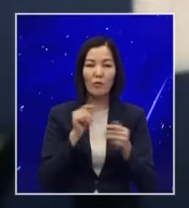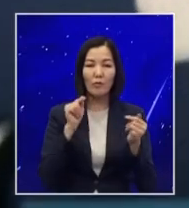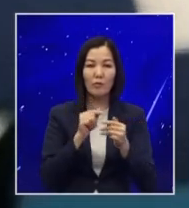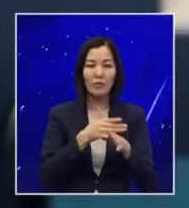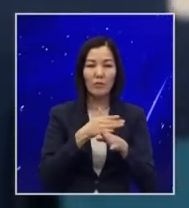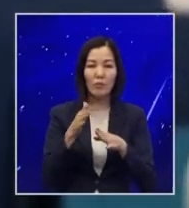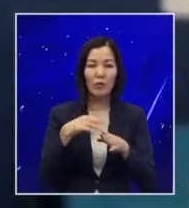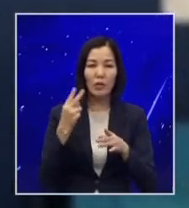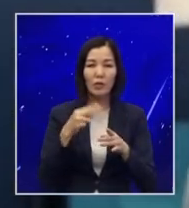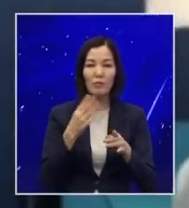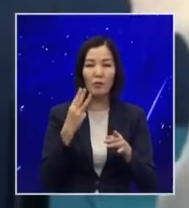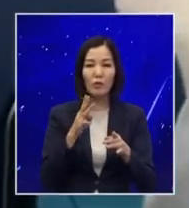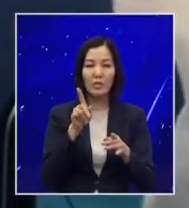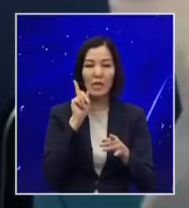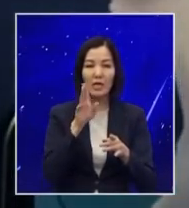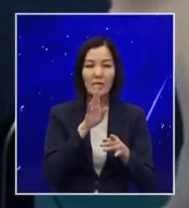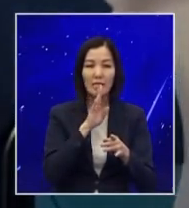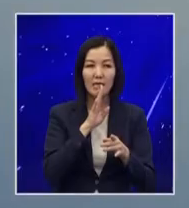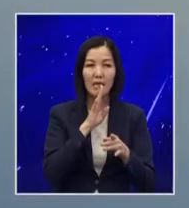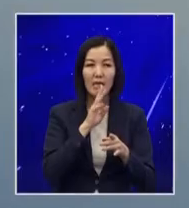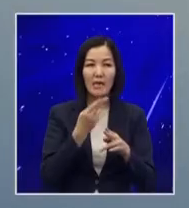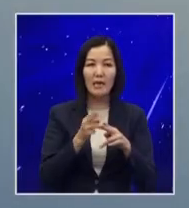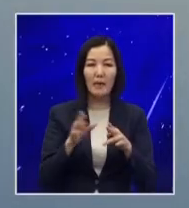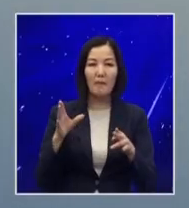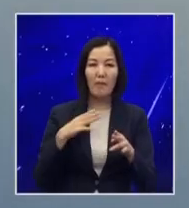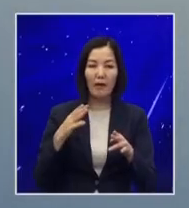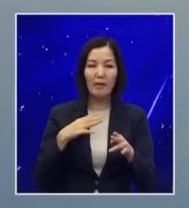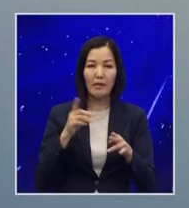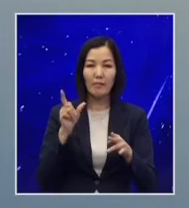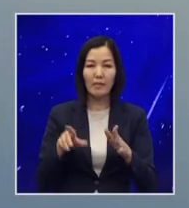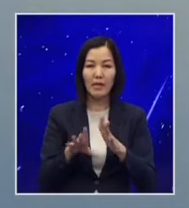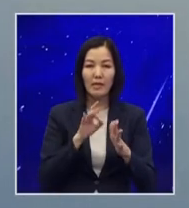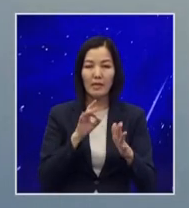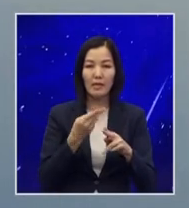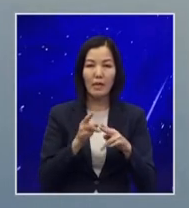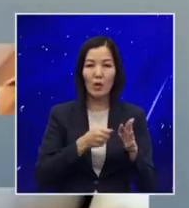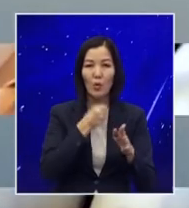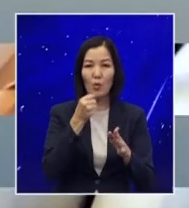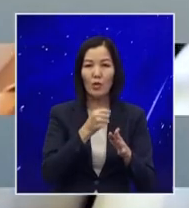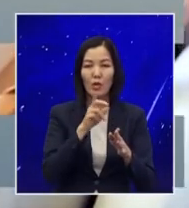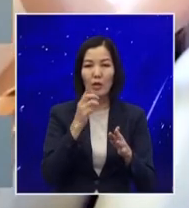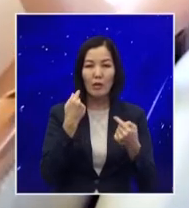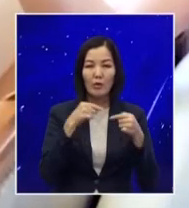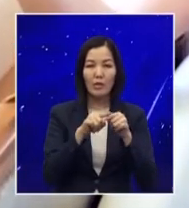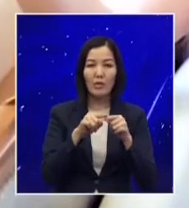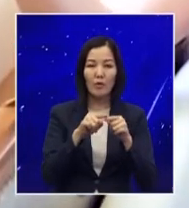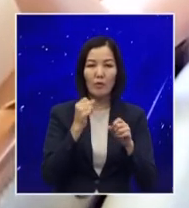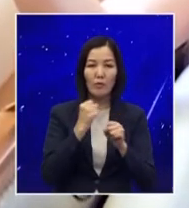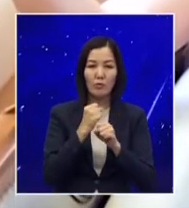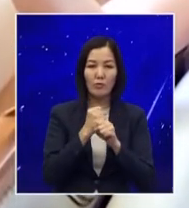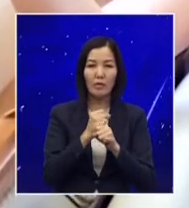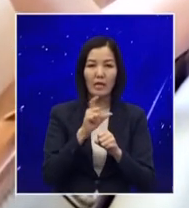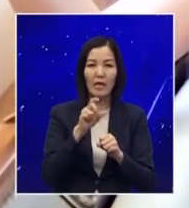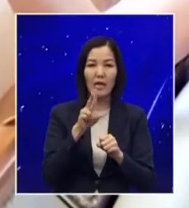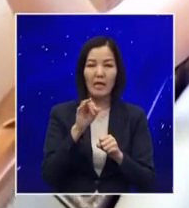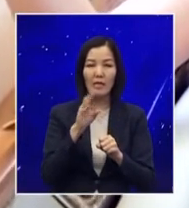жұмсамақ. 23 жасар Кайли Дженнер ең жас қалталы кәсіпкер деп танылды. Ал ең үлкені биотехнологиямен айналысатын Элис